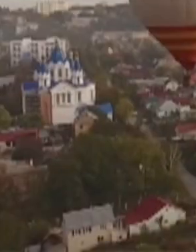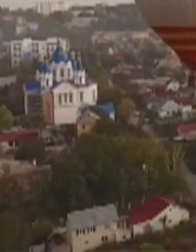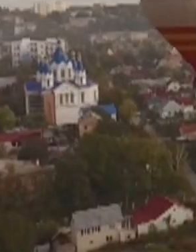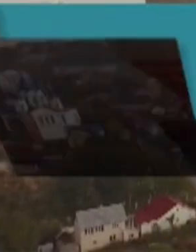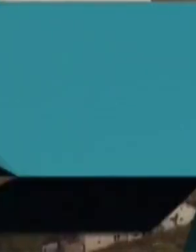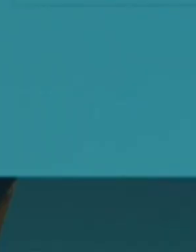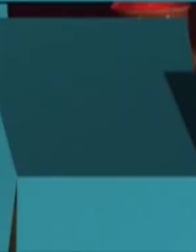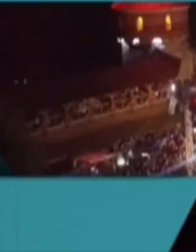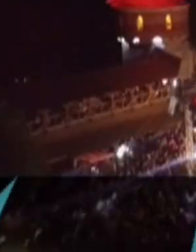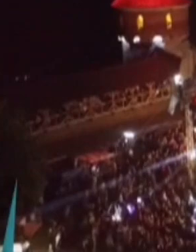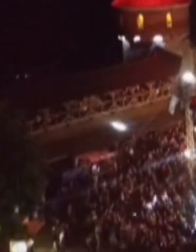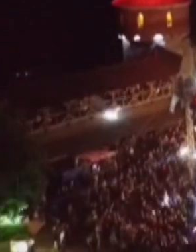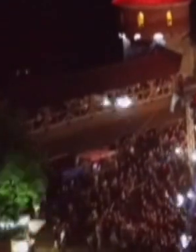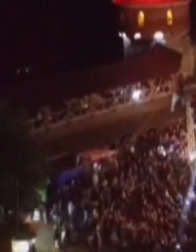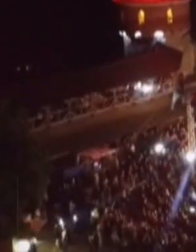Музика